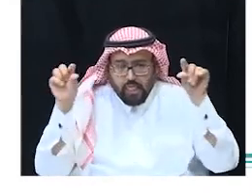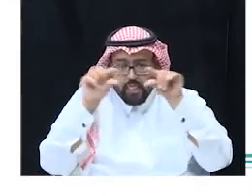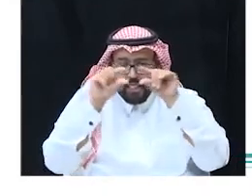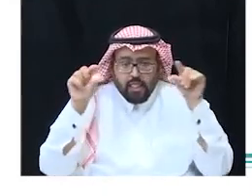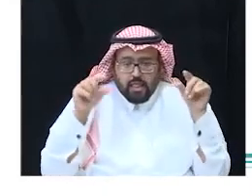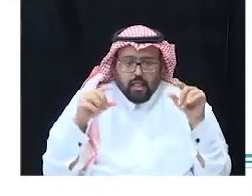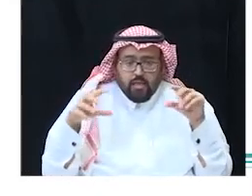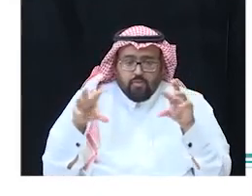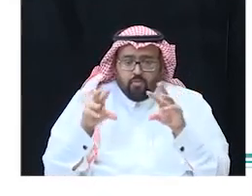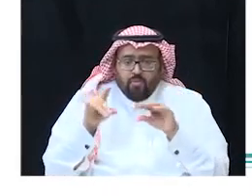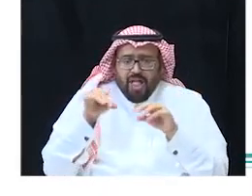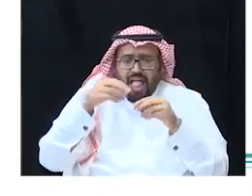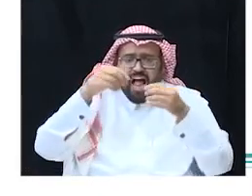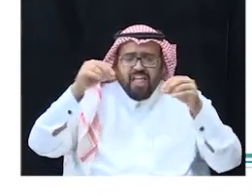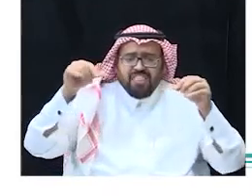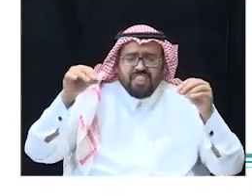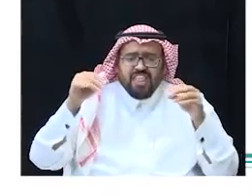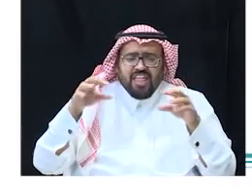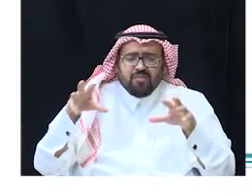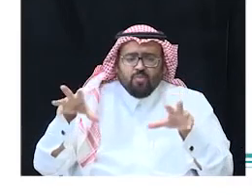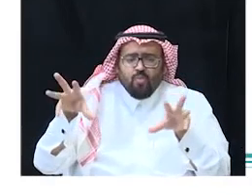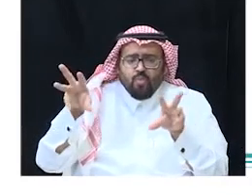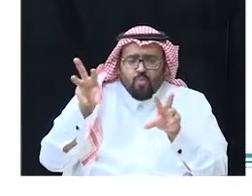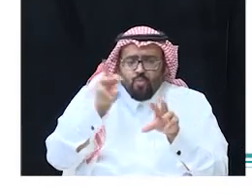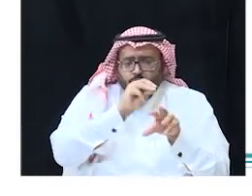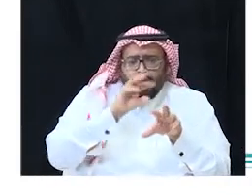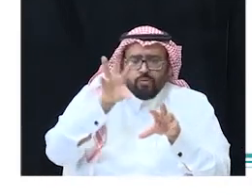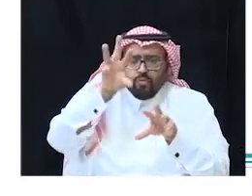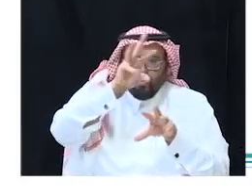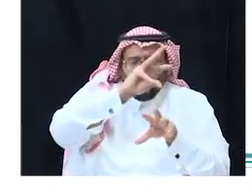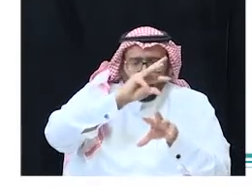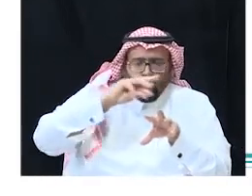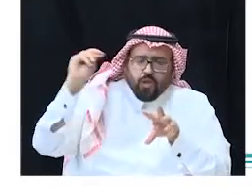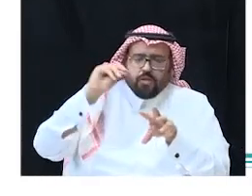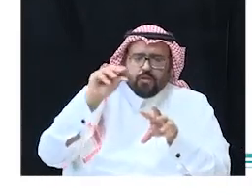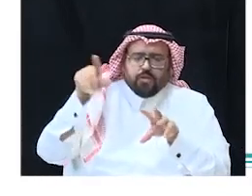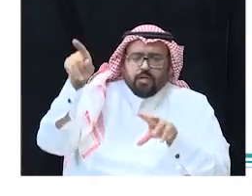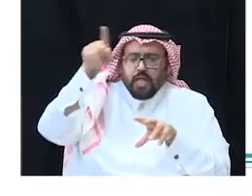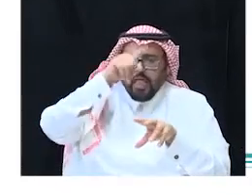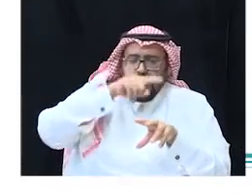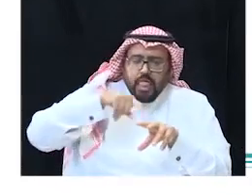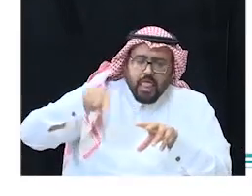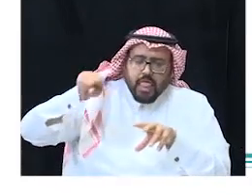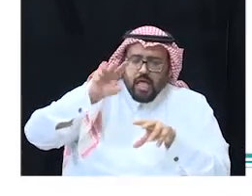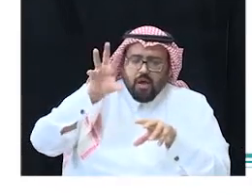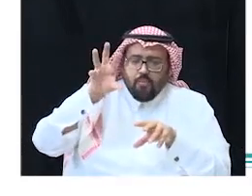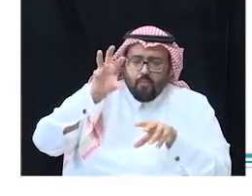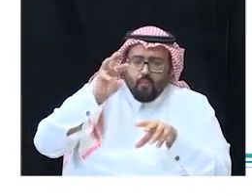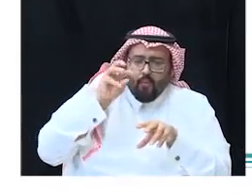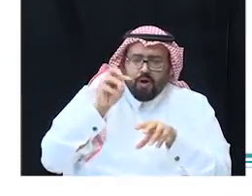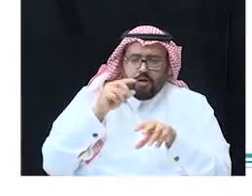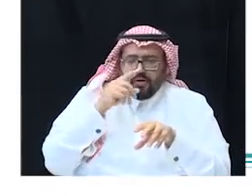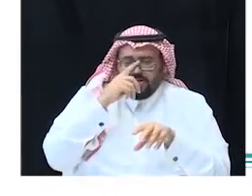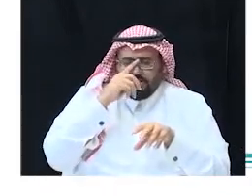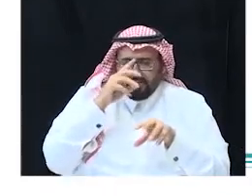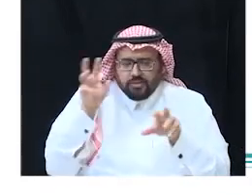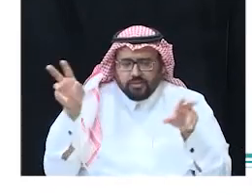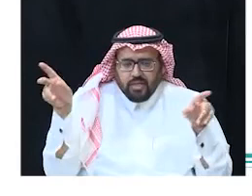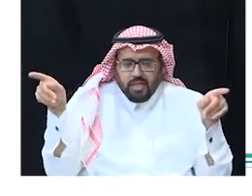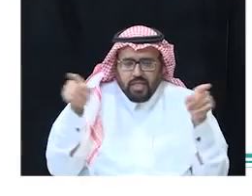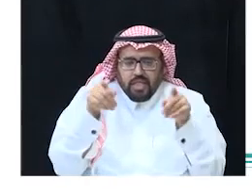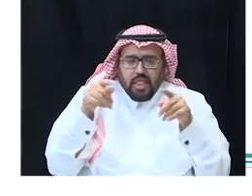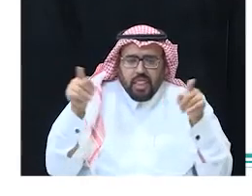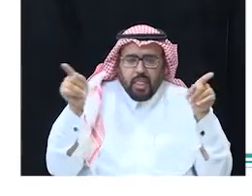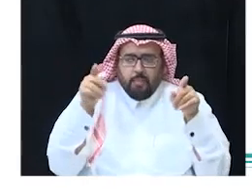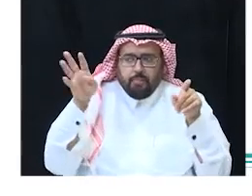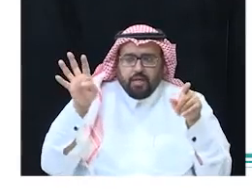هذا المغناطيس يجذب برادة الحديد. هذا هنا يسمى المجال المغناطيسي، يسمى المجال المغناطيسي. لاحظ أن